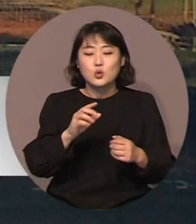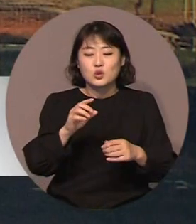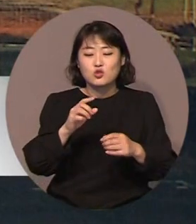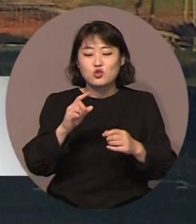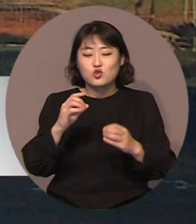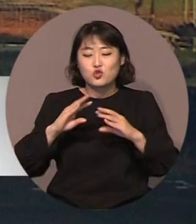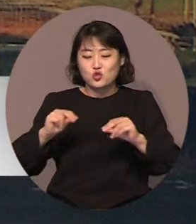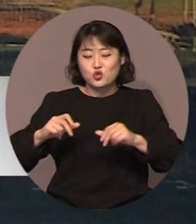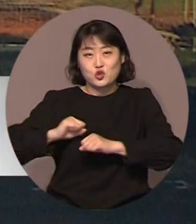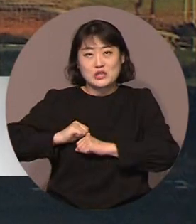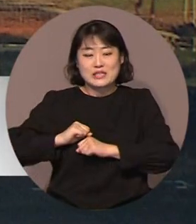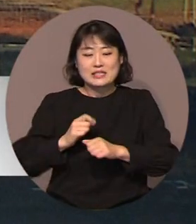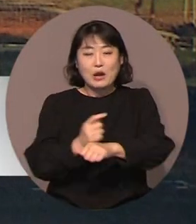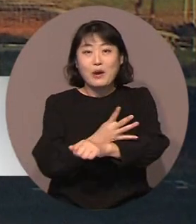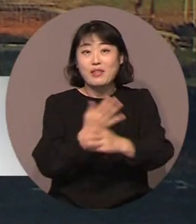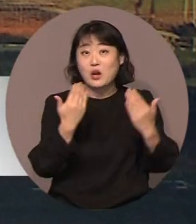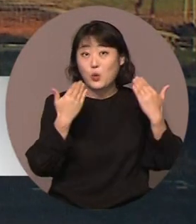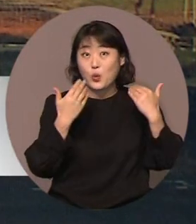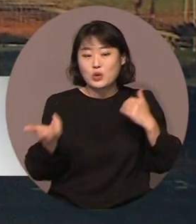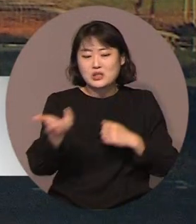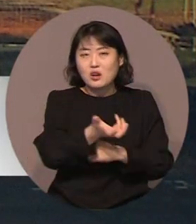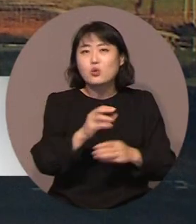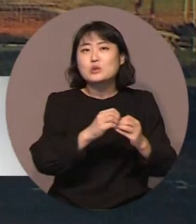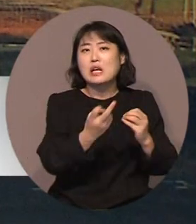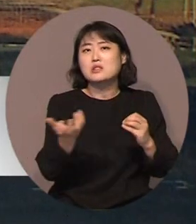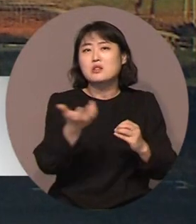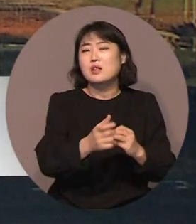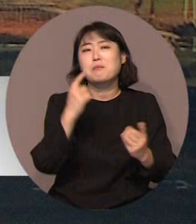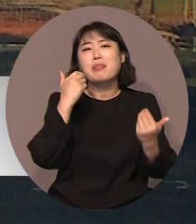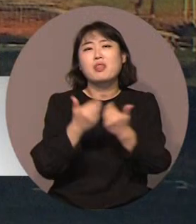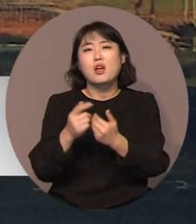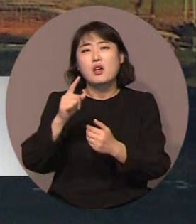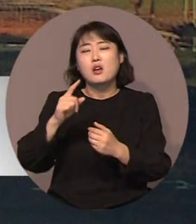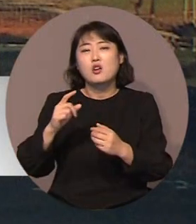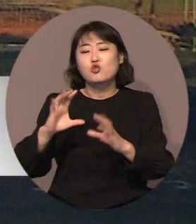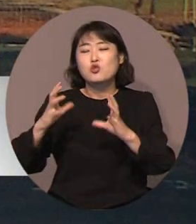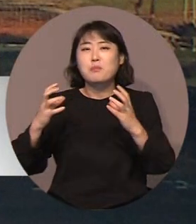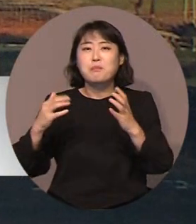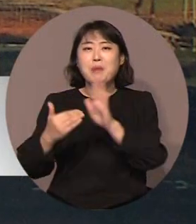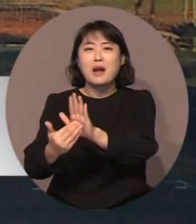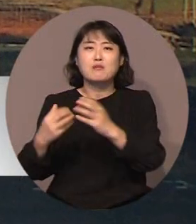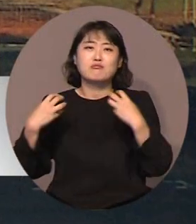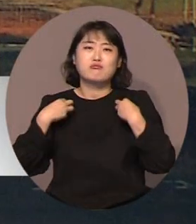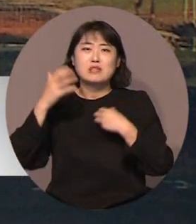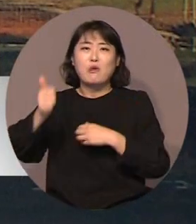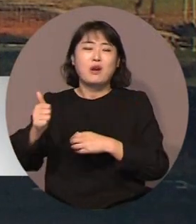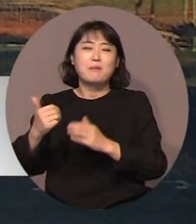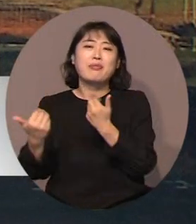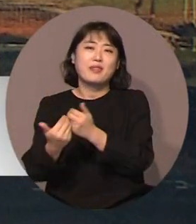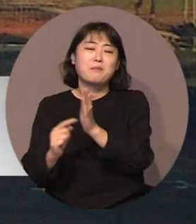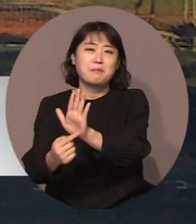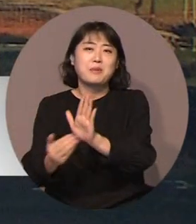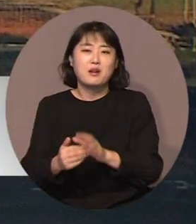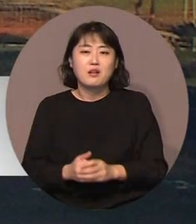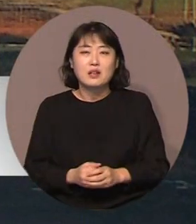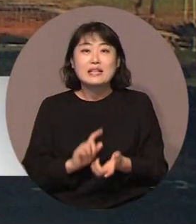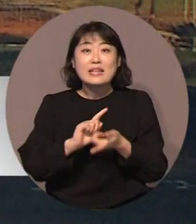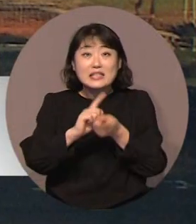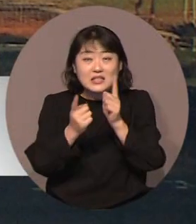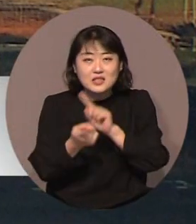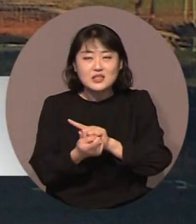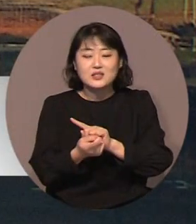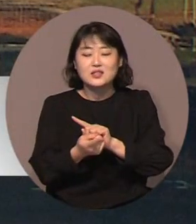이전 반대 의사를 밝힌 것으로 확인됐습니다. 대신 논산에 국방과학연구소 부속연구센터를 설치하기로